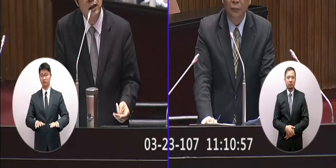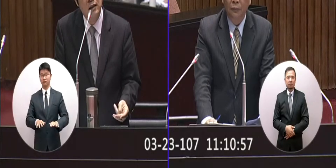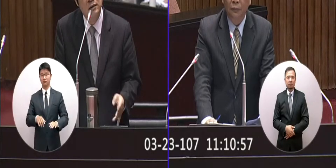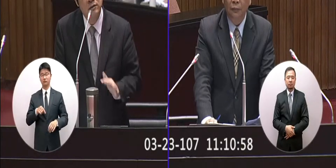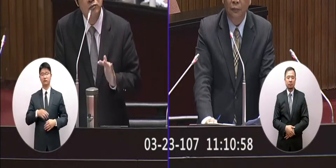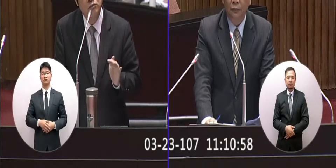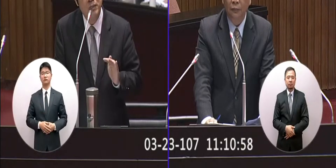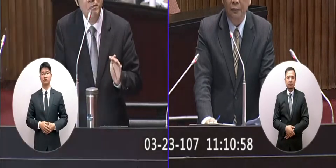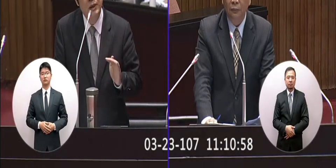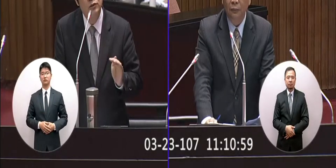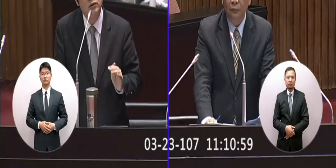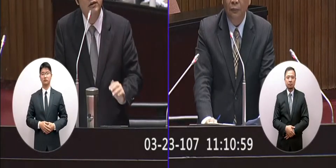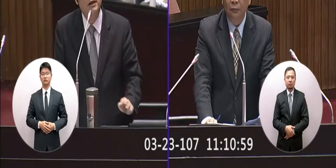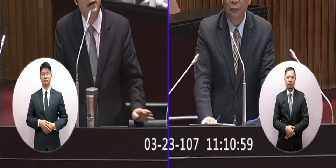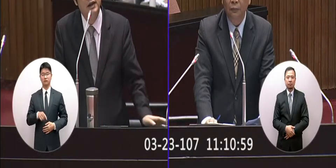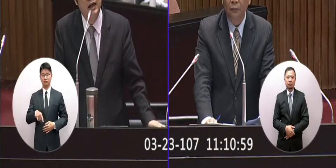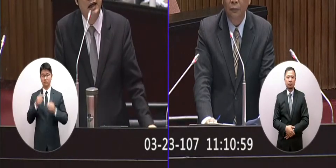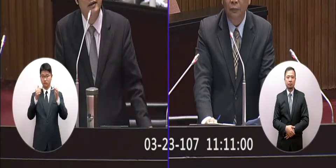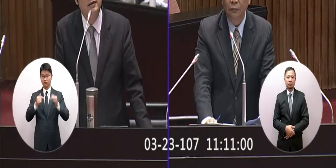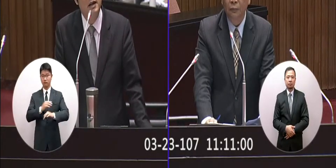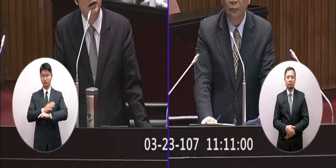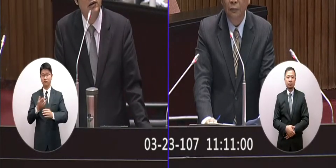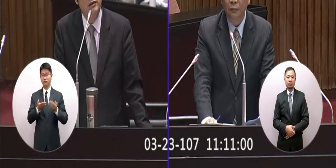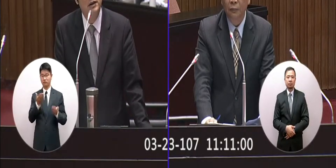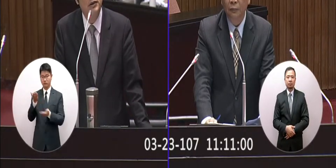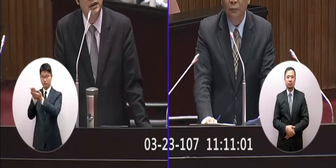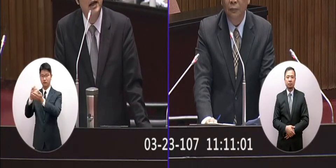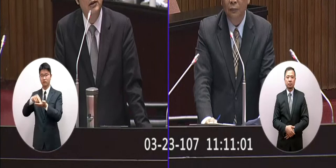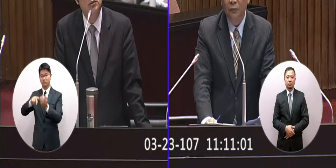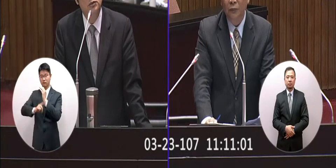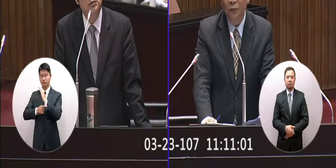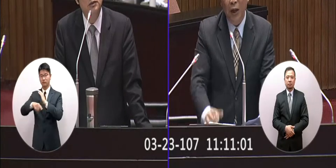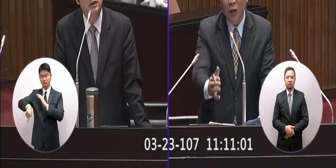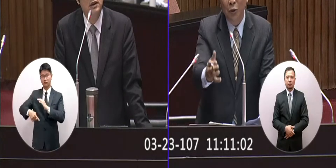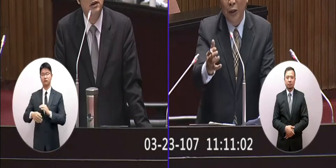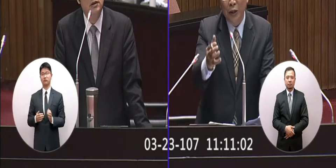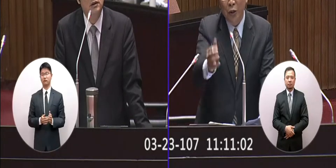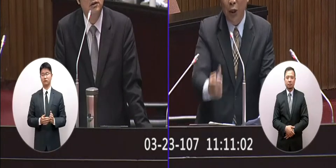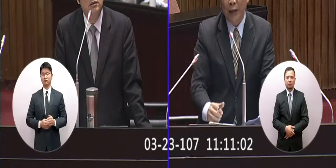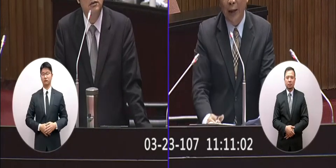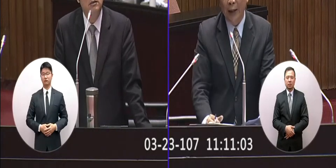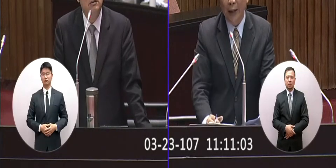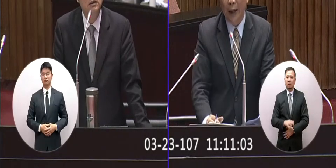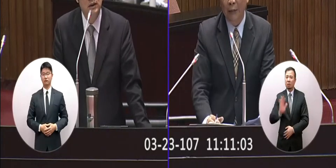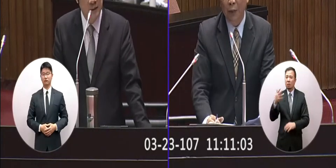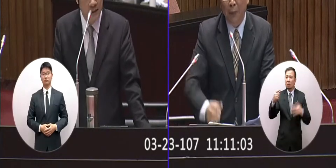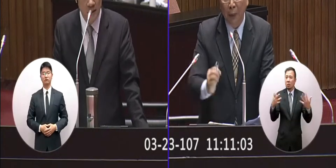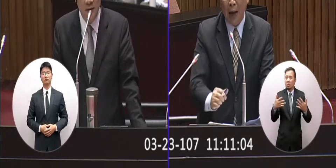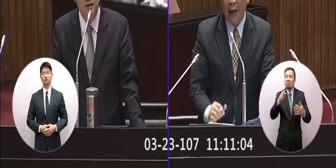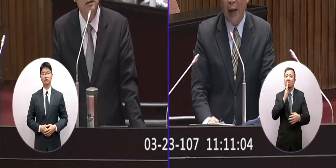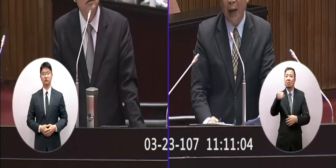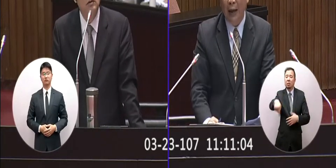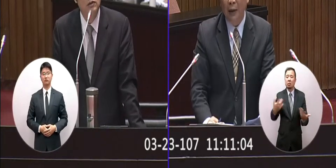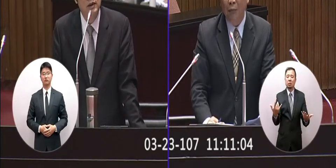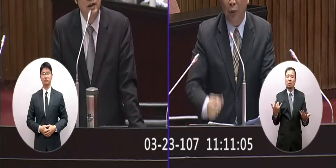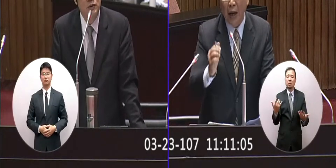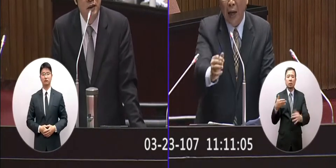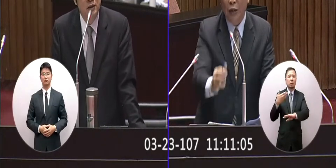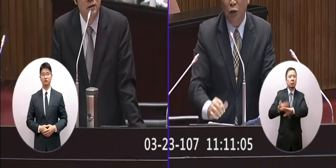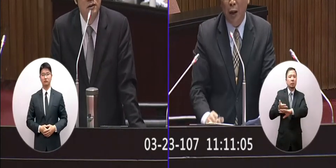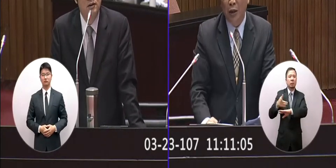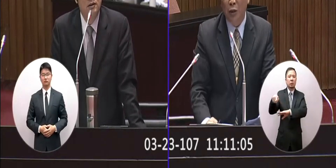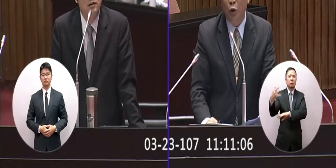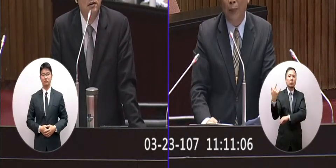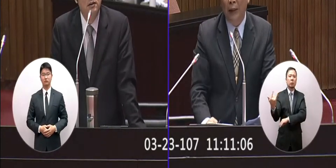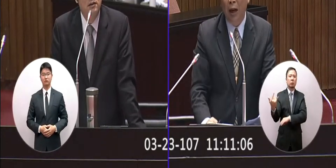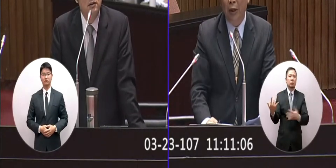个版本送到立法院来，这代表行政院的态度。 但是问题是悬在那里啊，你们不敢改啊，不敢